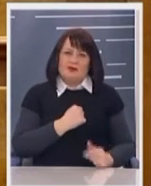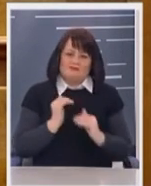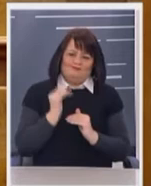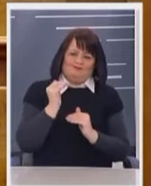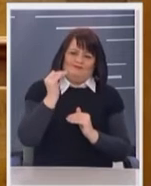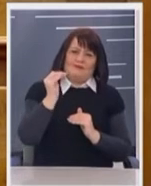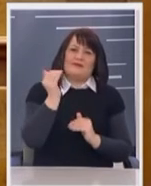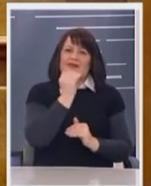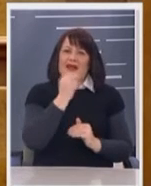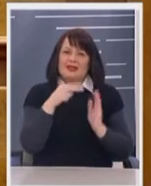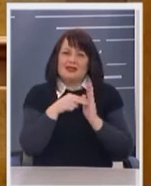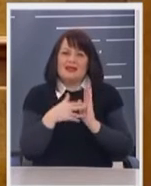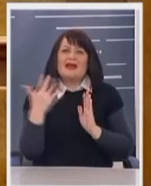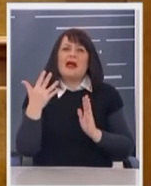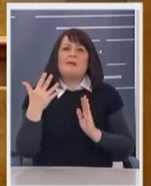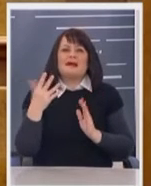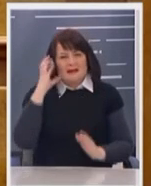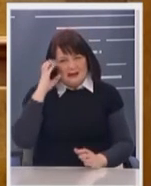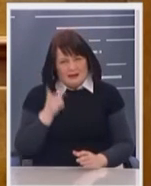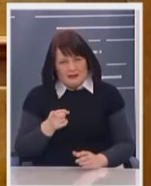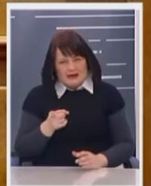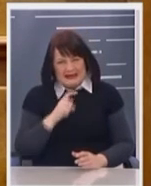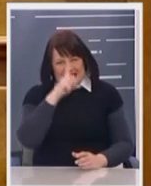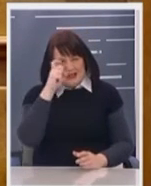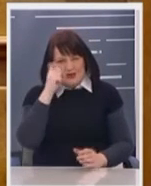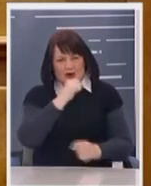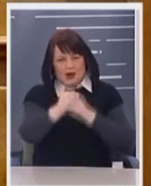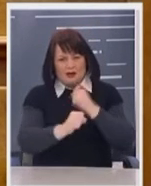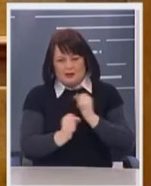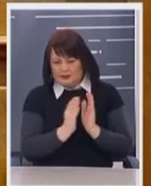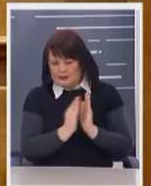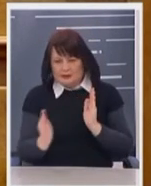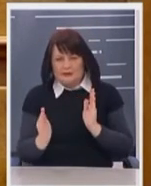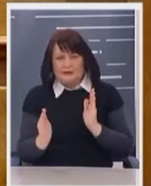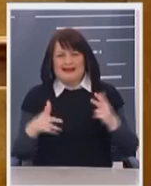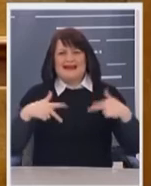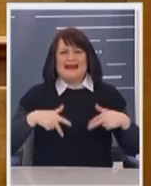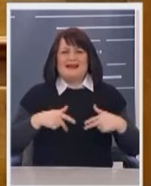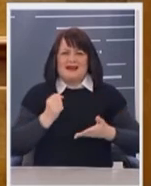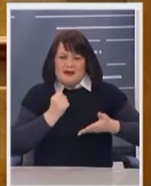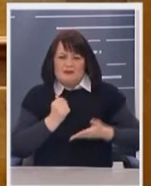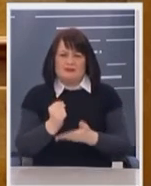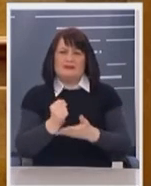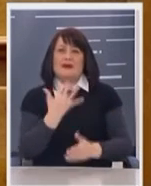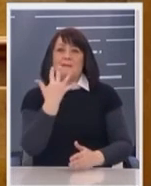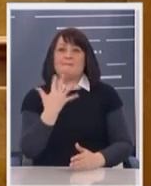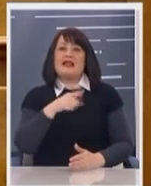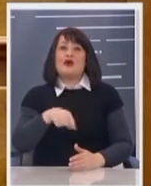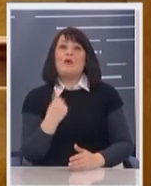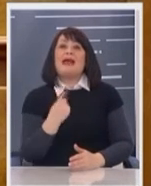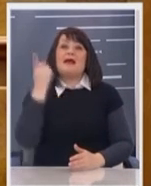ανεβάσαμε άμεσα το 2015, θυμάστε την πολύ δύσκολη χρονιά, την κρατική χρηματοδότηση στο